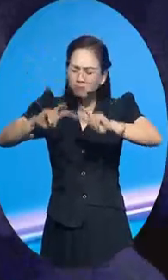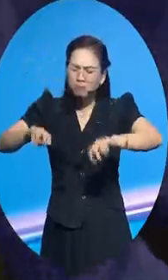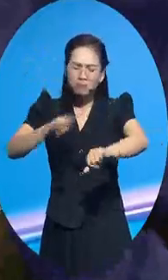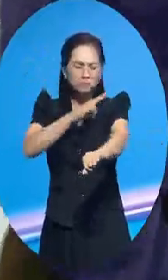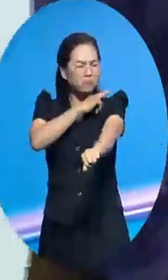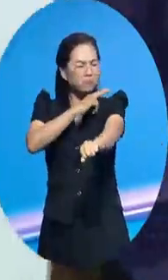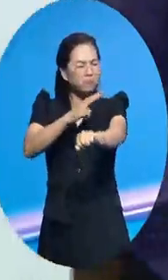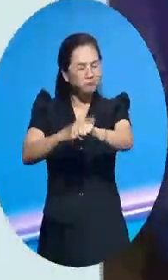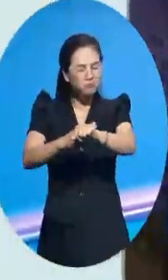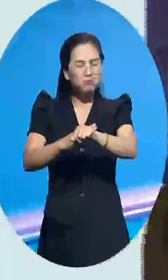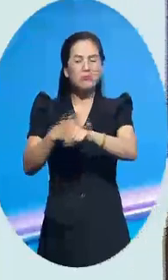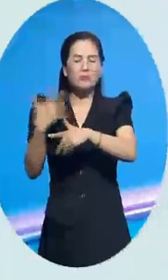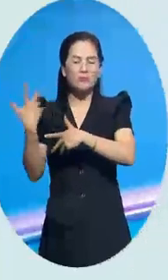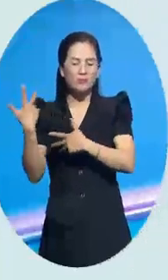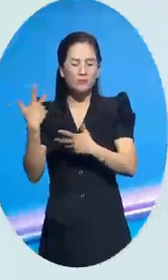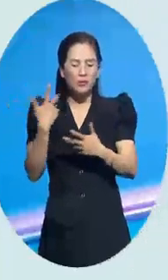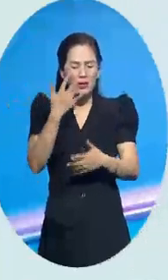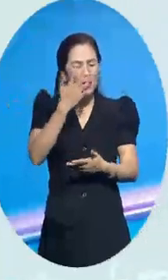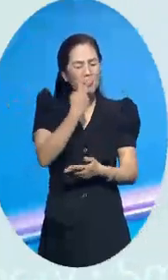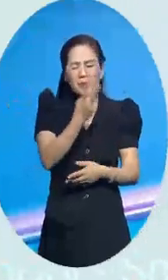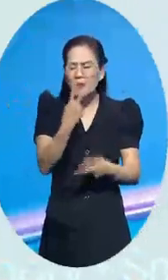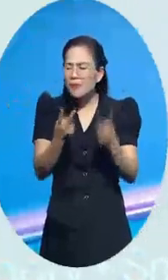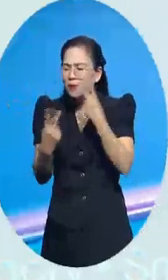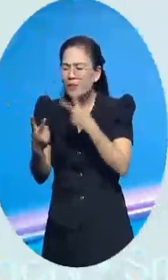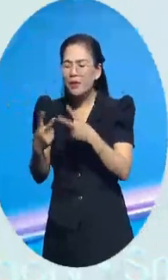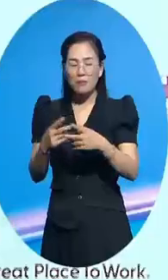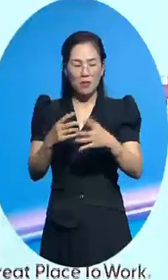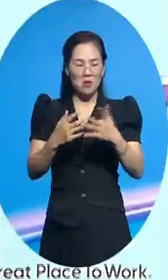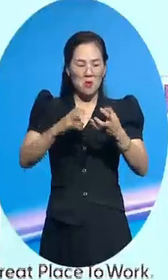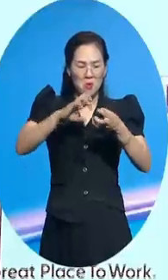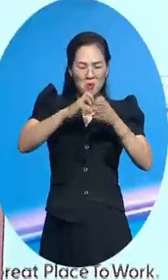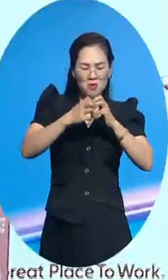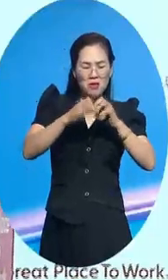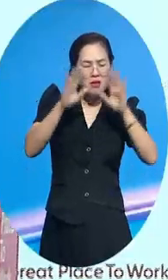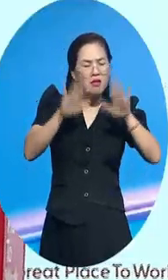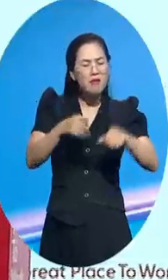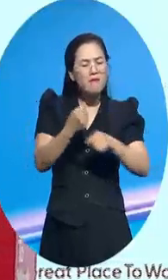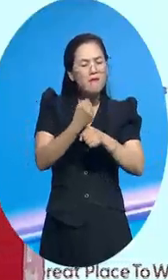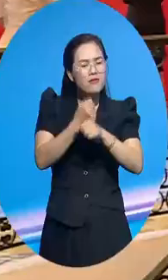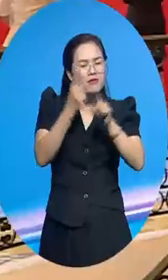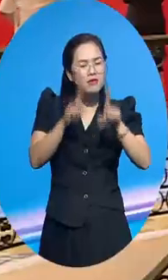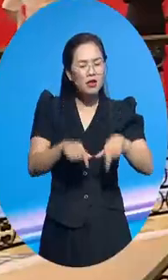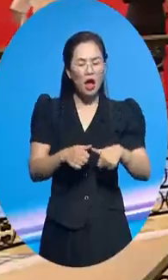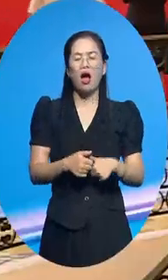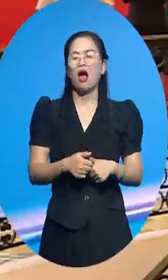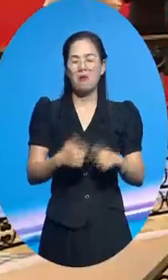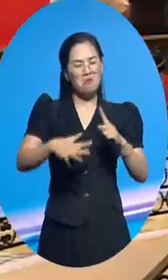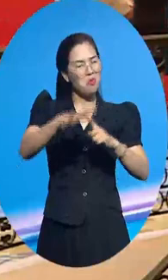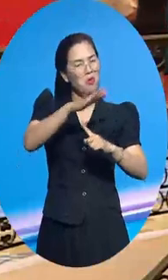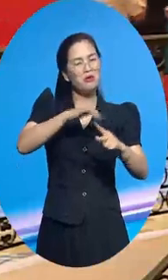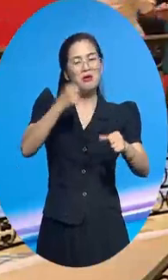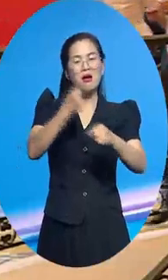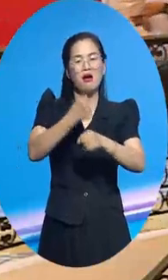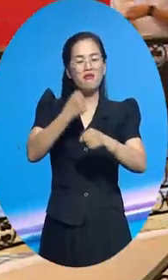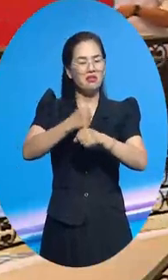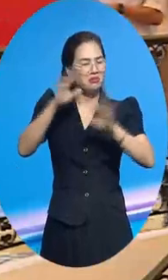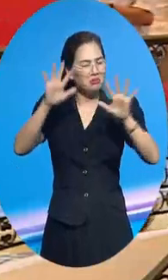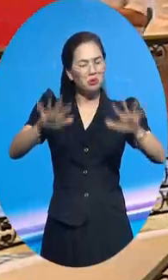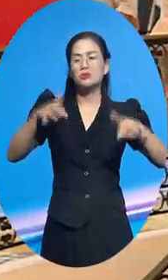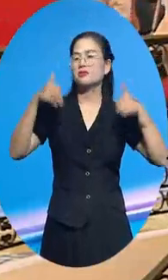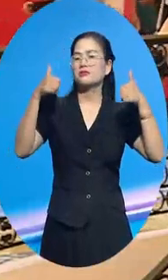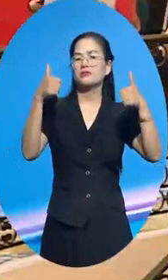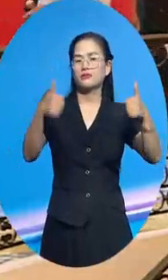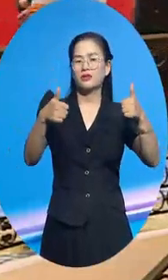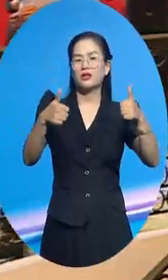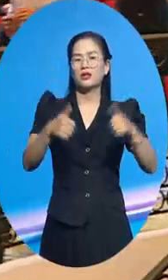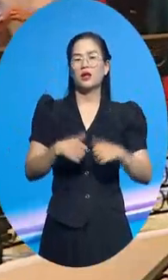vực chúng tôi hoạt động. Các công ty được chứng nhận nơi làm việc xuất sắc đã thể hiện cam kết trong việc tạo ra một môi trường làm việc xuất sắc và đồng thời cũng